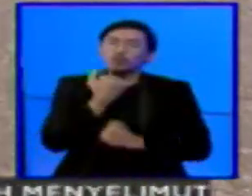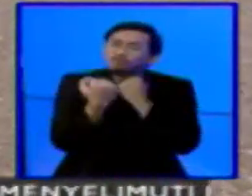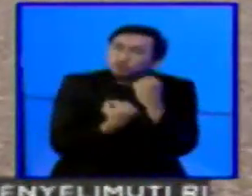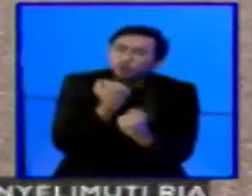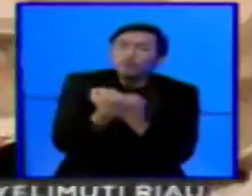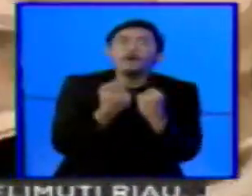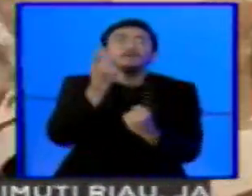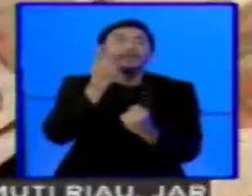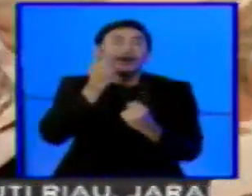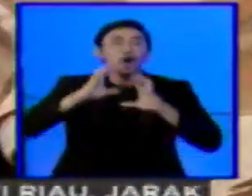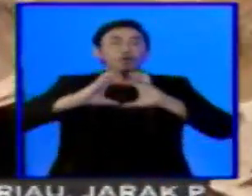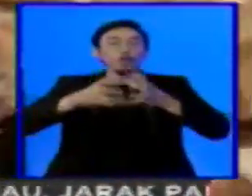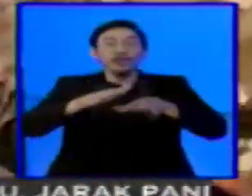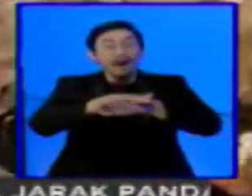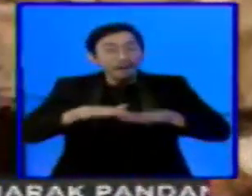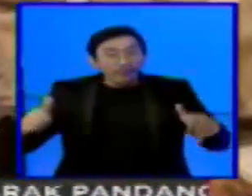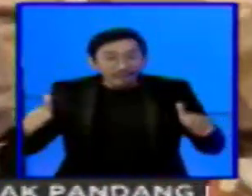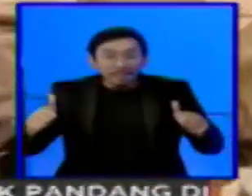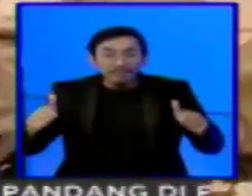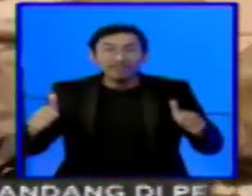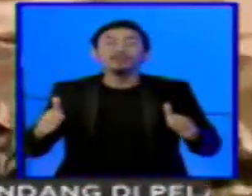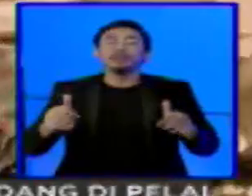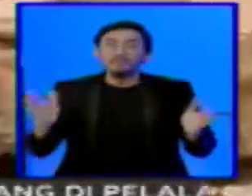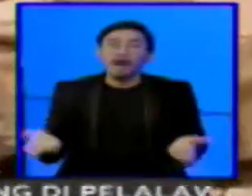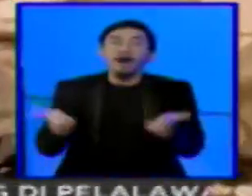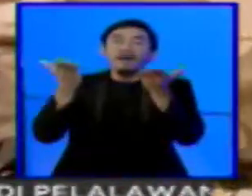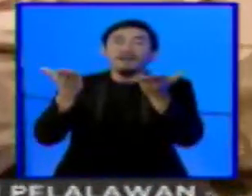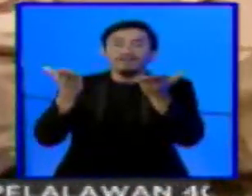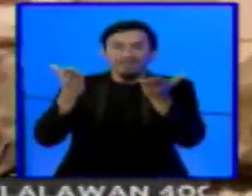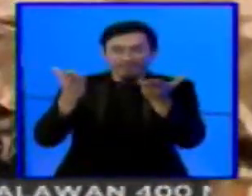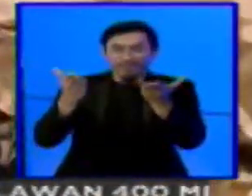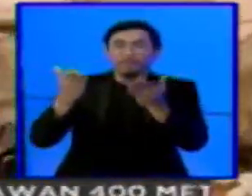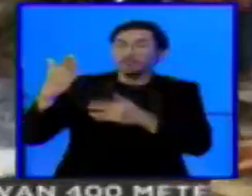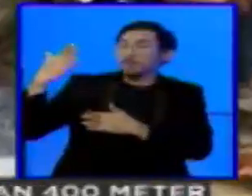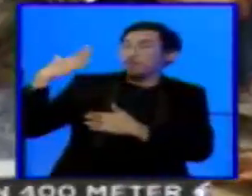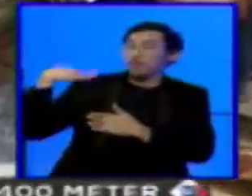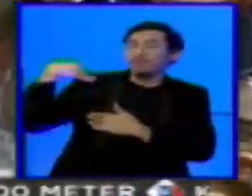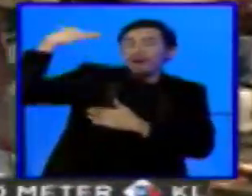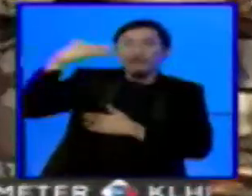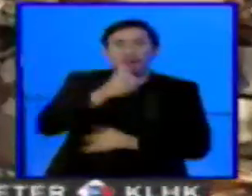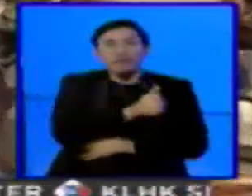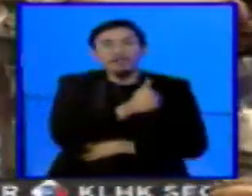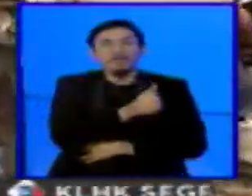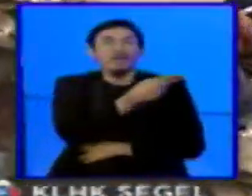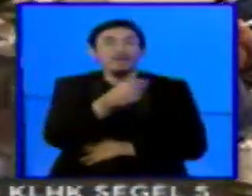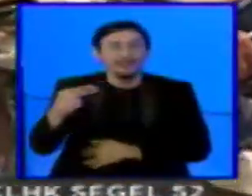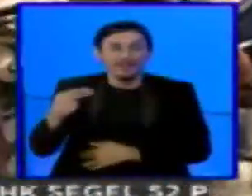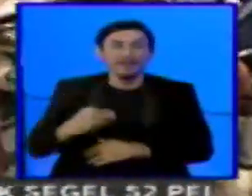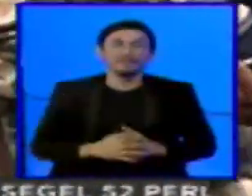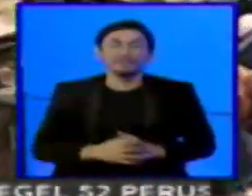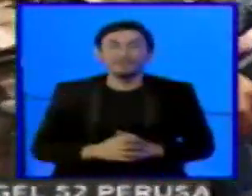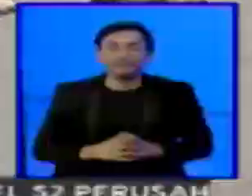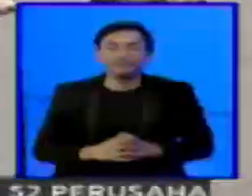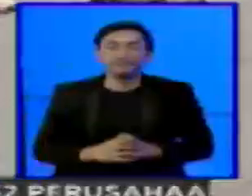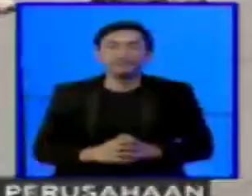dan menjunjung harkat martabat serta kewibawaan bangsa dan negara. Dari Sentul, Bogor, Jawa Barat,